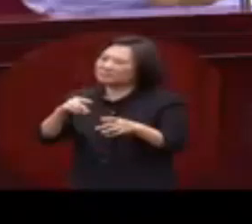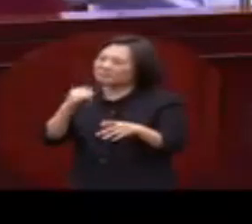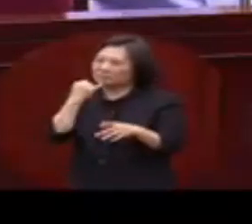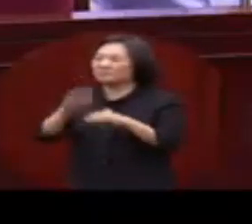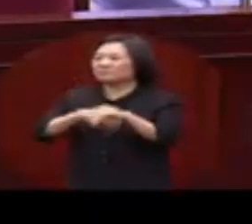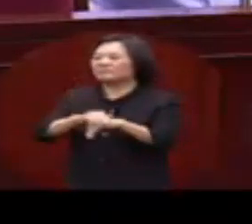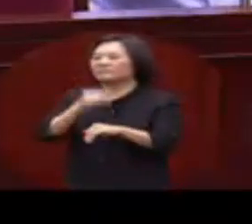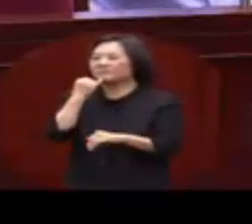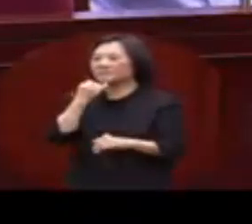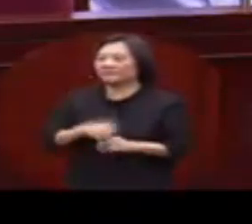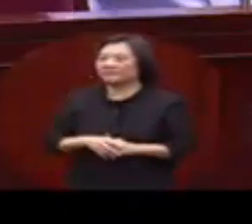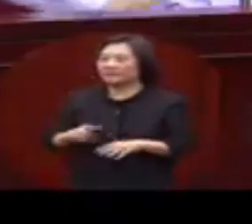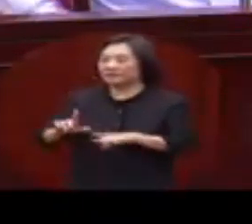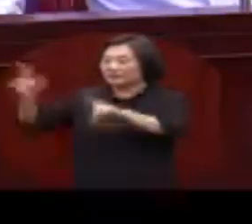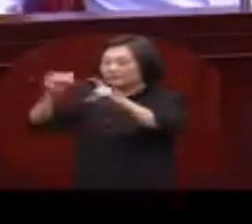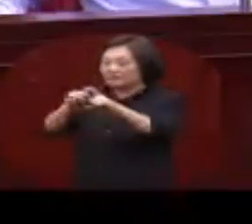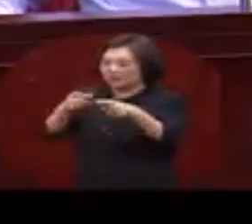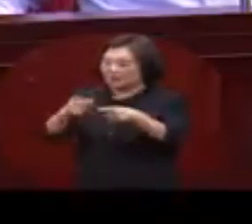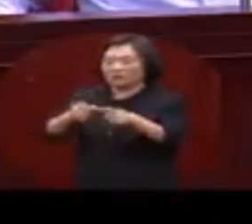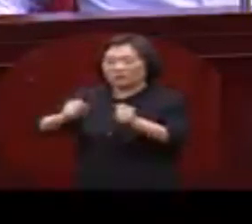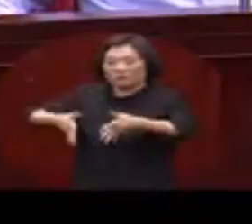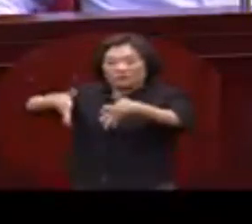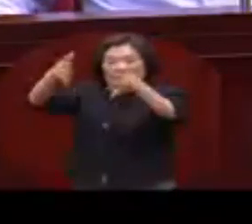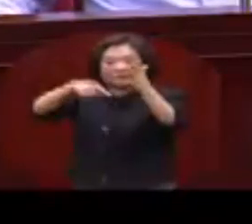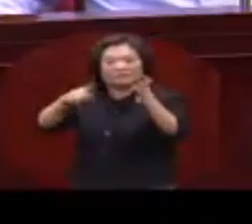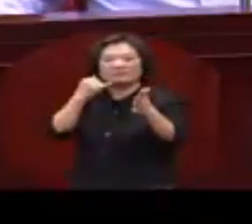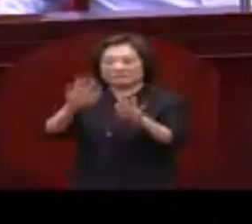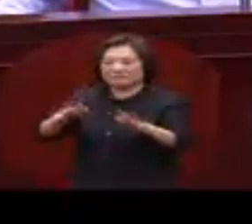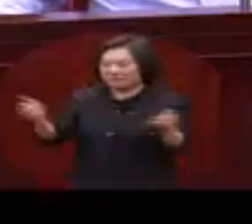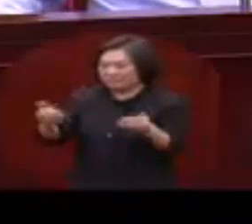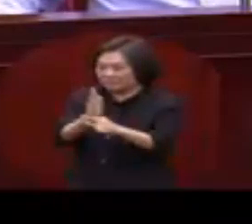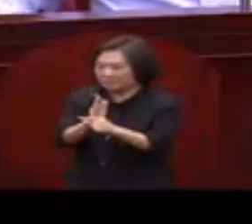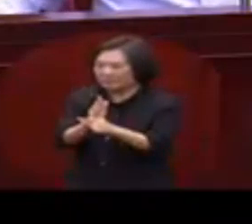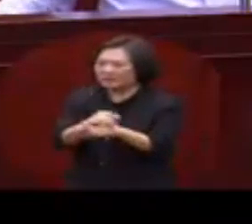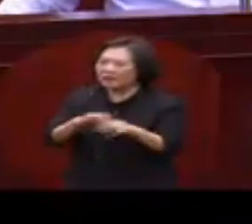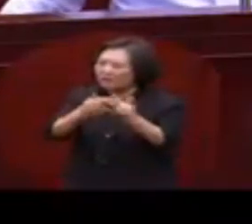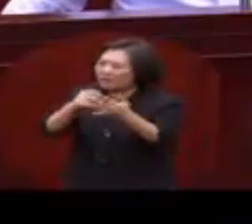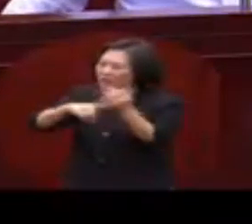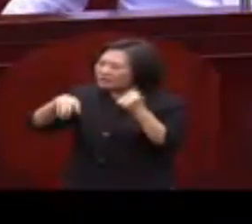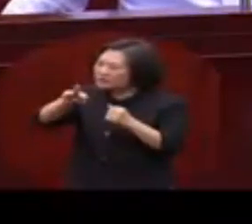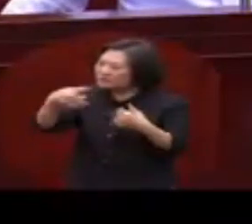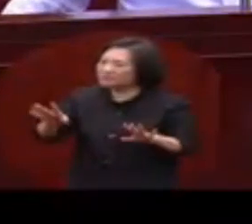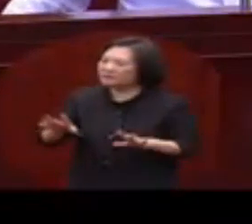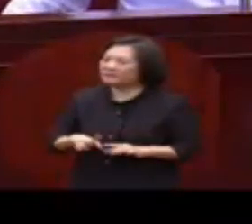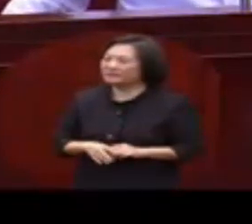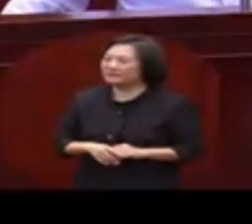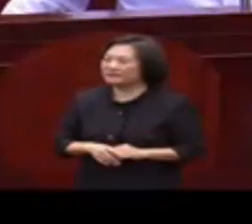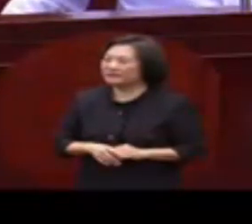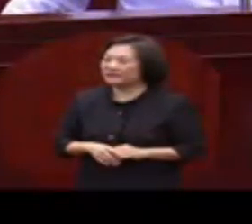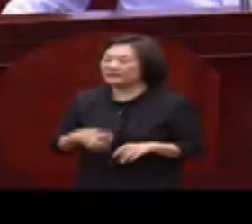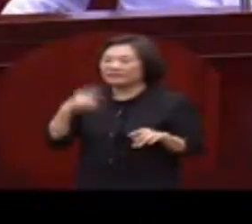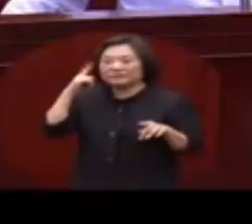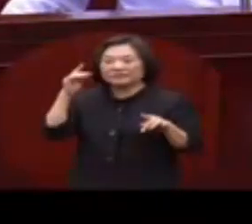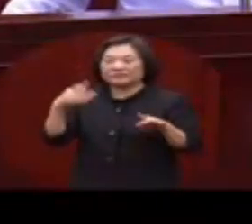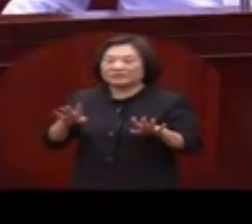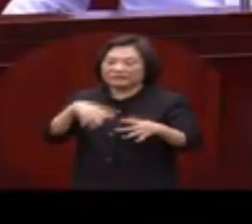建公宅我们陆陆续等一下有建。在这个南港地区，我们的公宅大概有3000户，这概念是这样，我们不要重